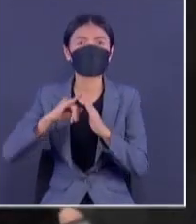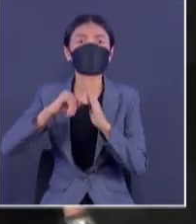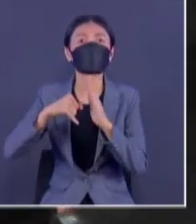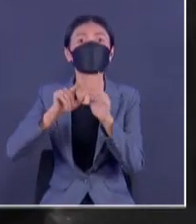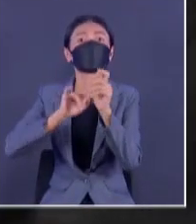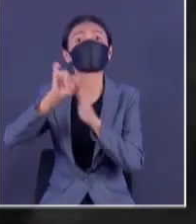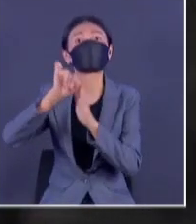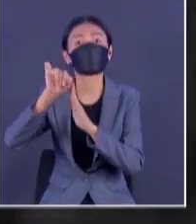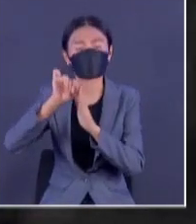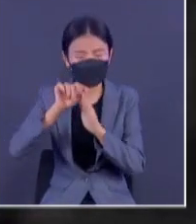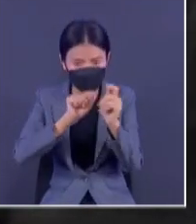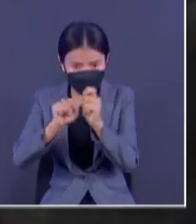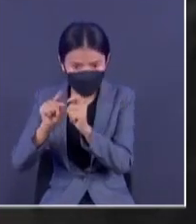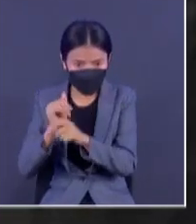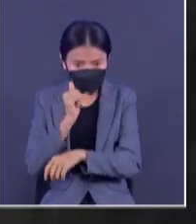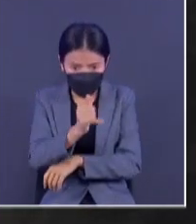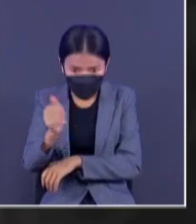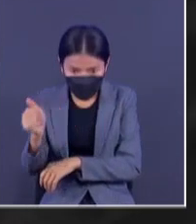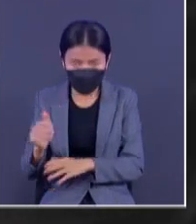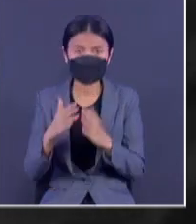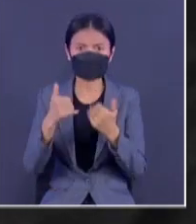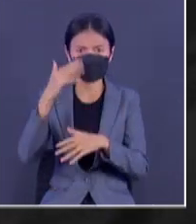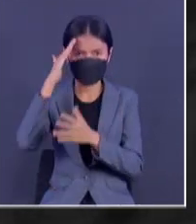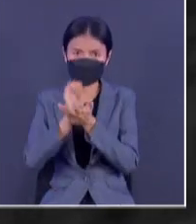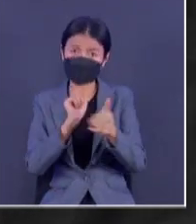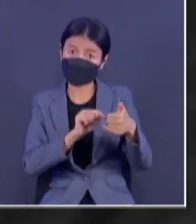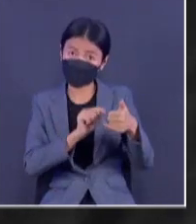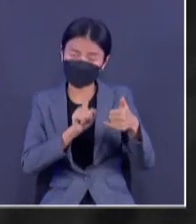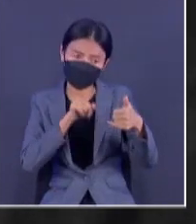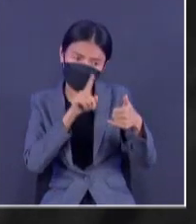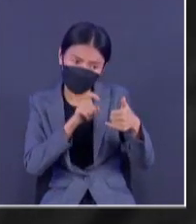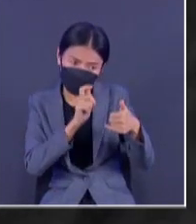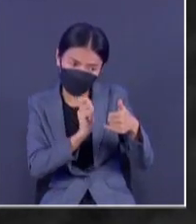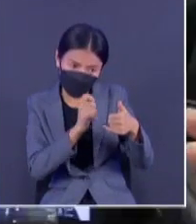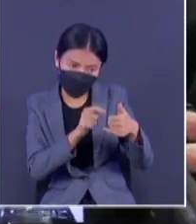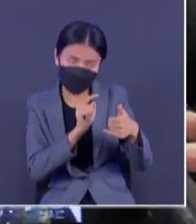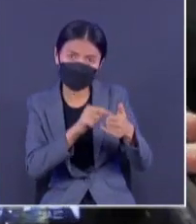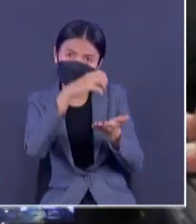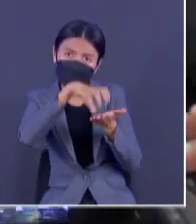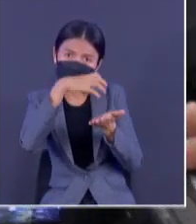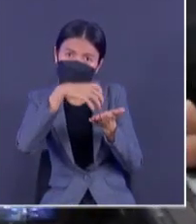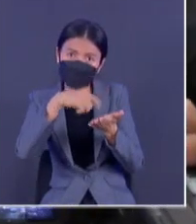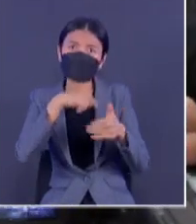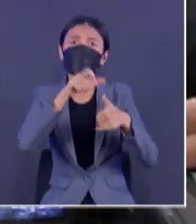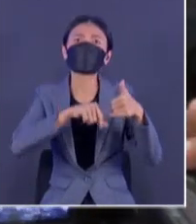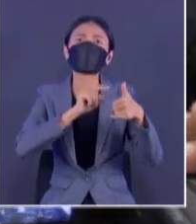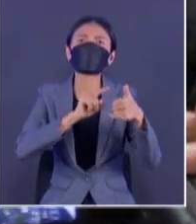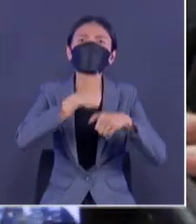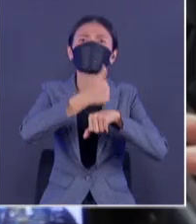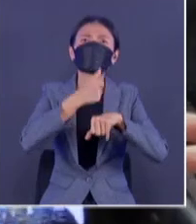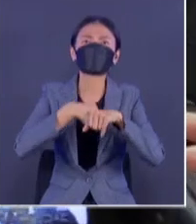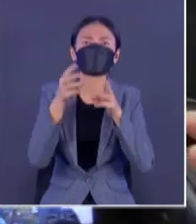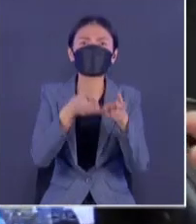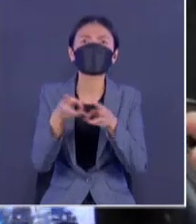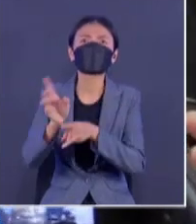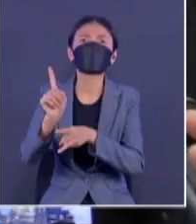วนพอสอบสวนก็ทราบข้อมูลว่าแม่เล้าเขาจะใช้วิธีการชักชวนเด็กหญิงเนี่ยให้เข้าไปทำงานที่ร้านอ